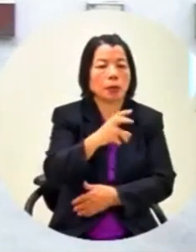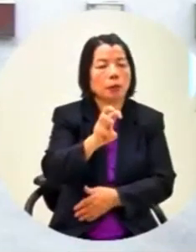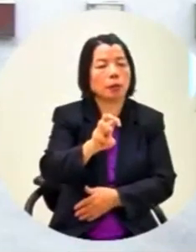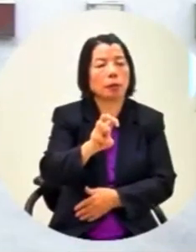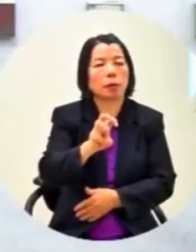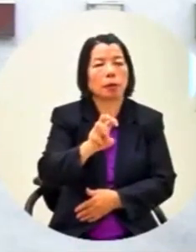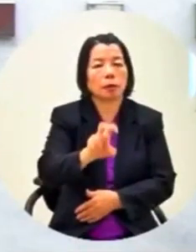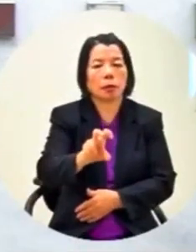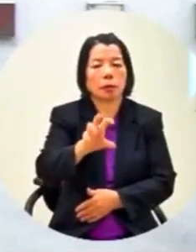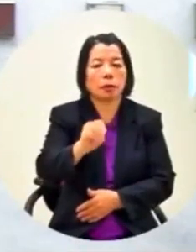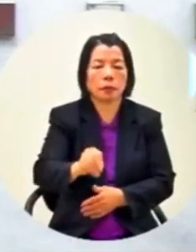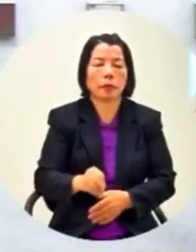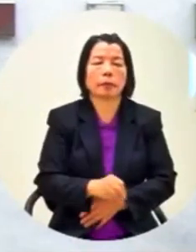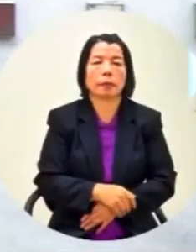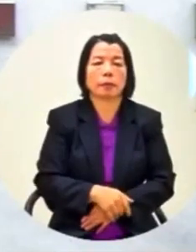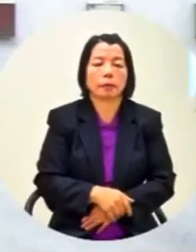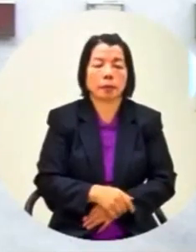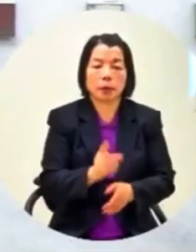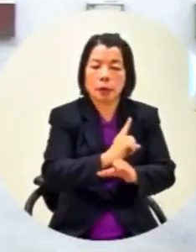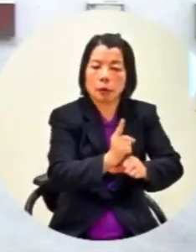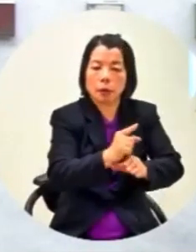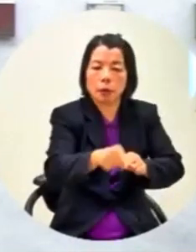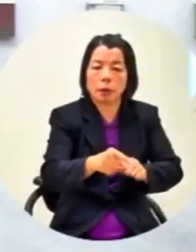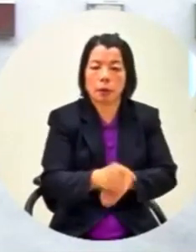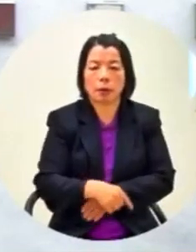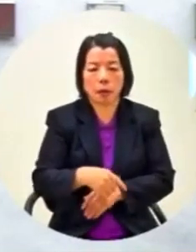计程车含小黄